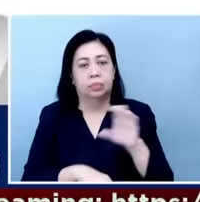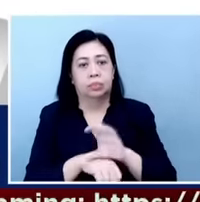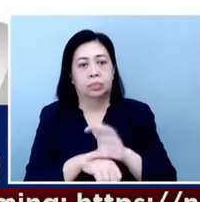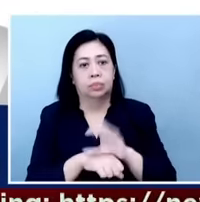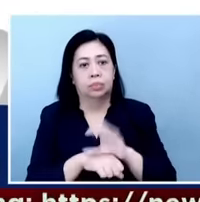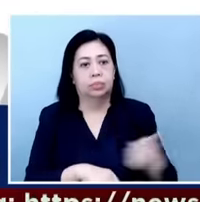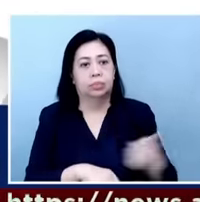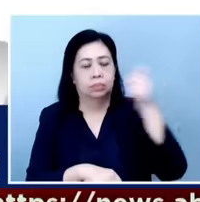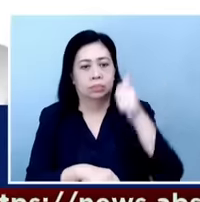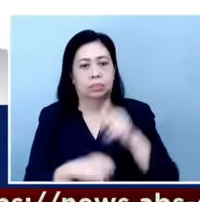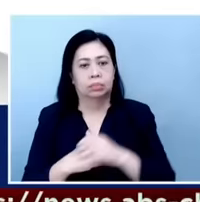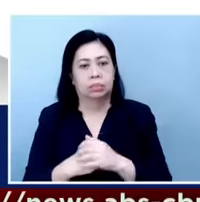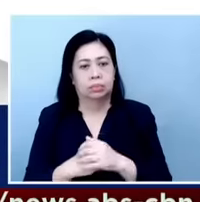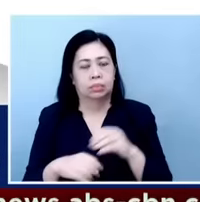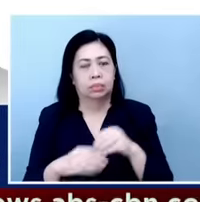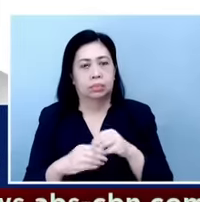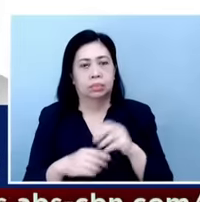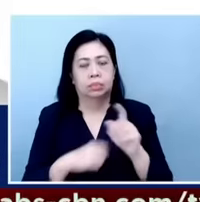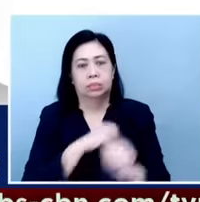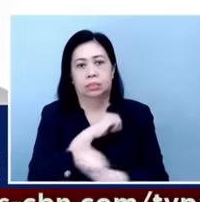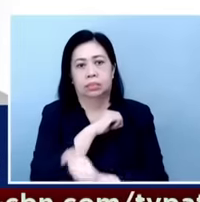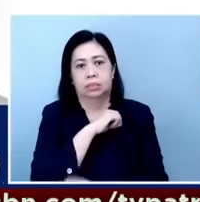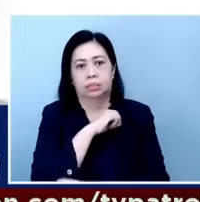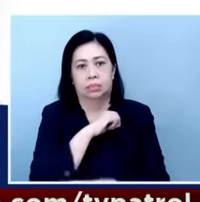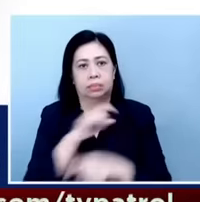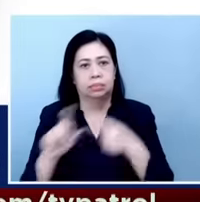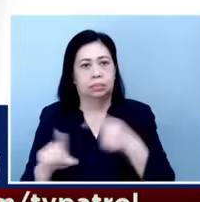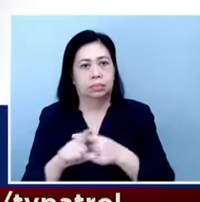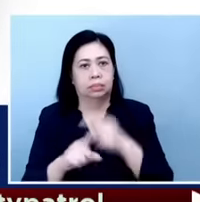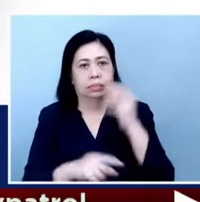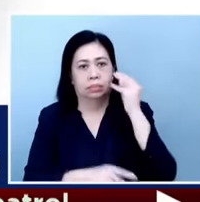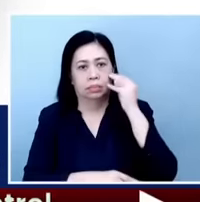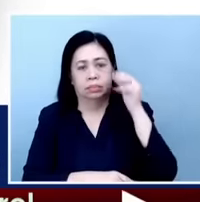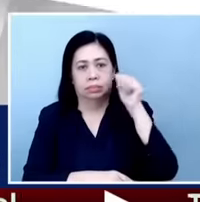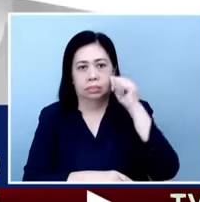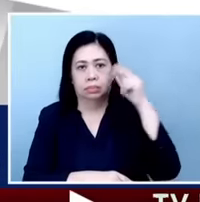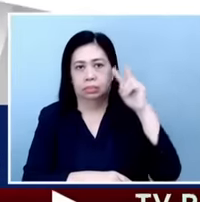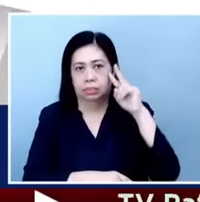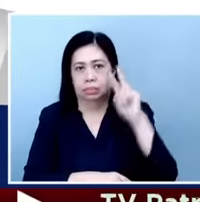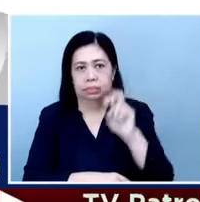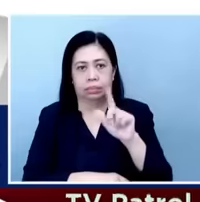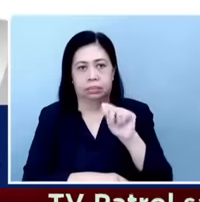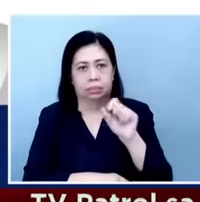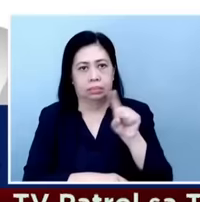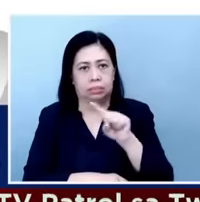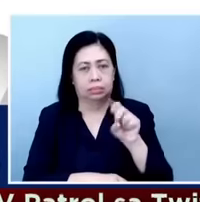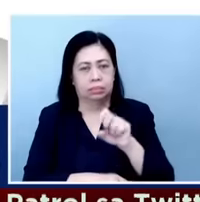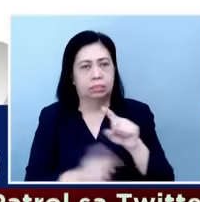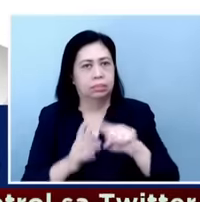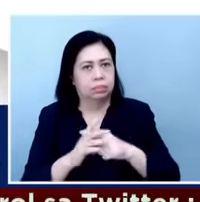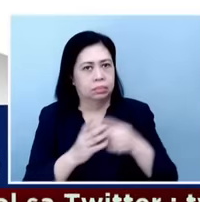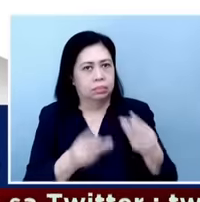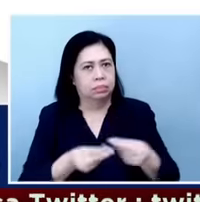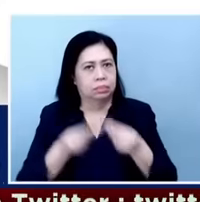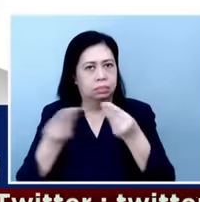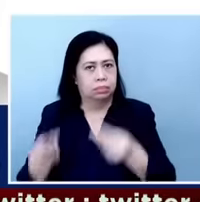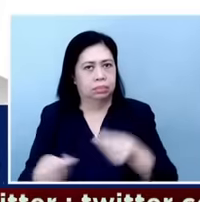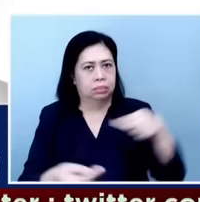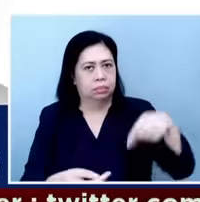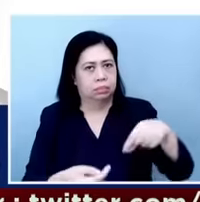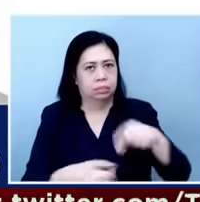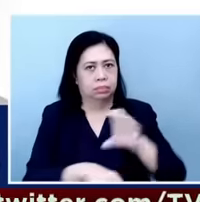Healing Parish sa Tacloban City na si Father Mark Ivo Velasquez. Pero simula na ibigay sa kanila ng Quiapo Church